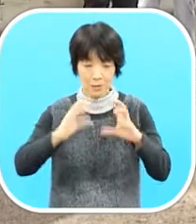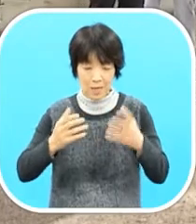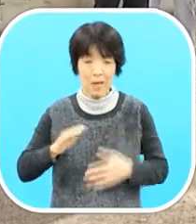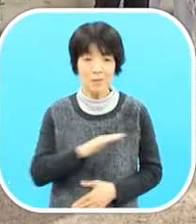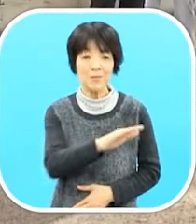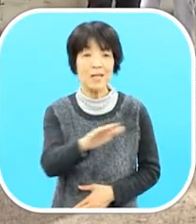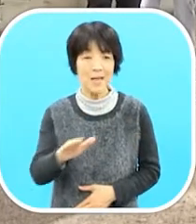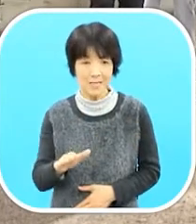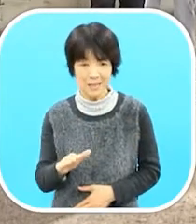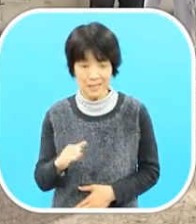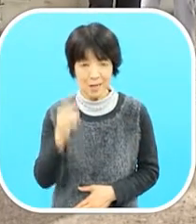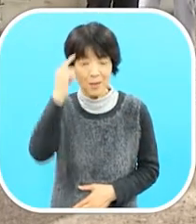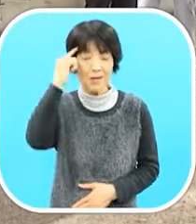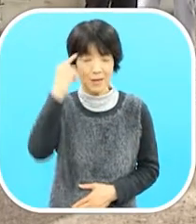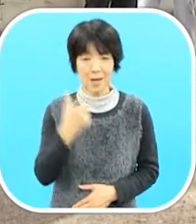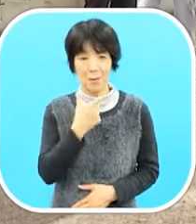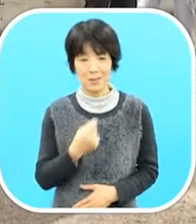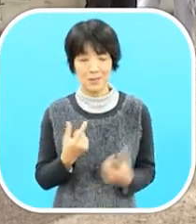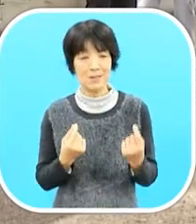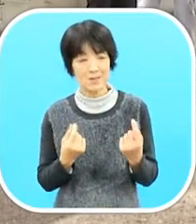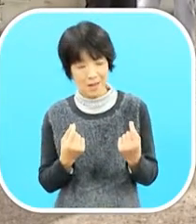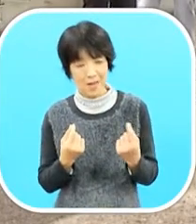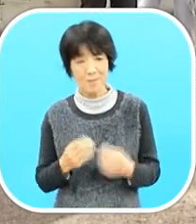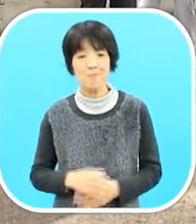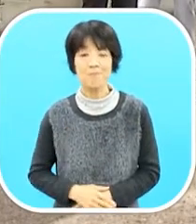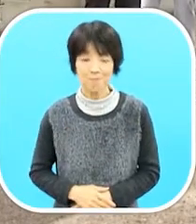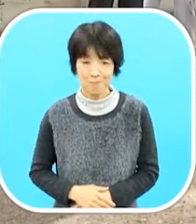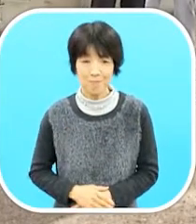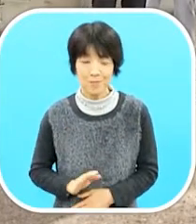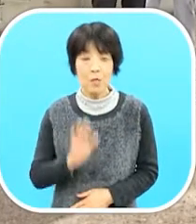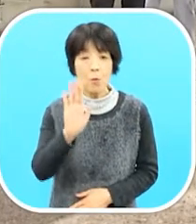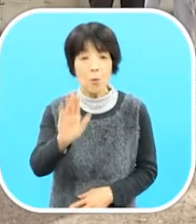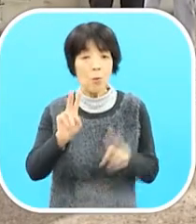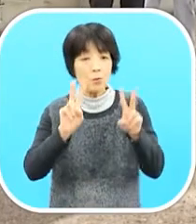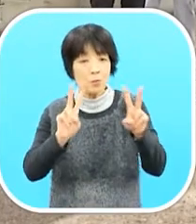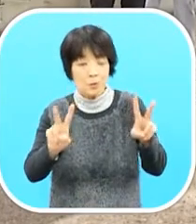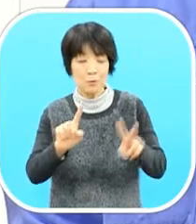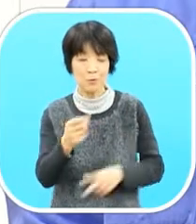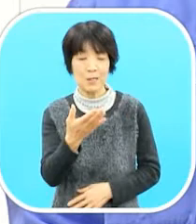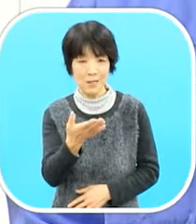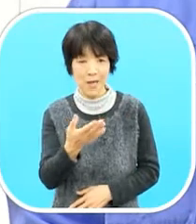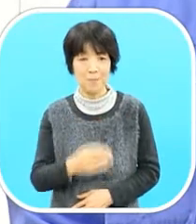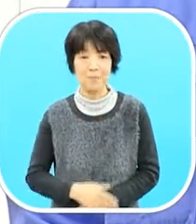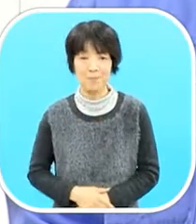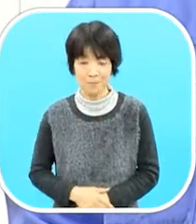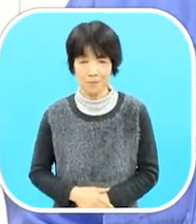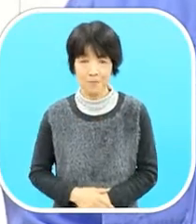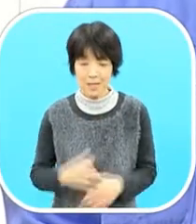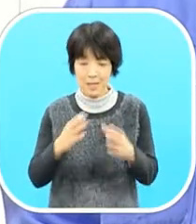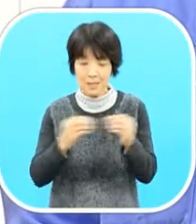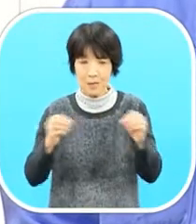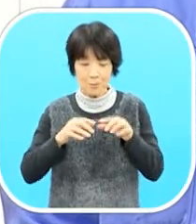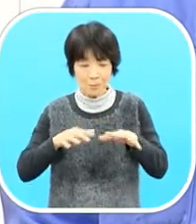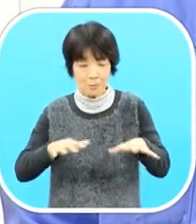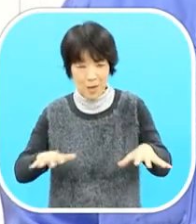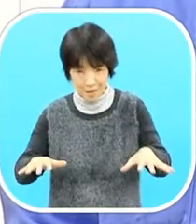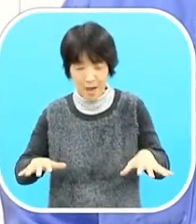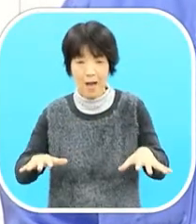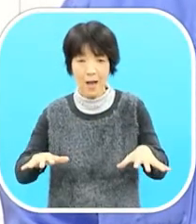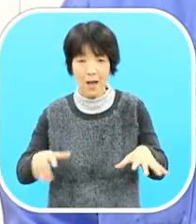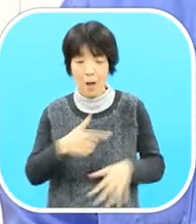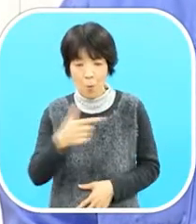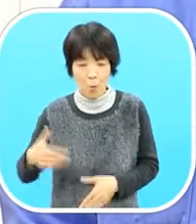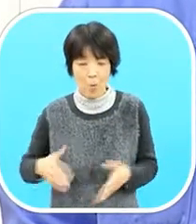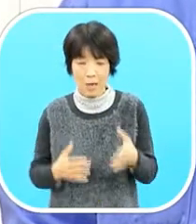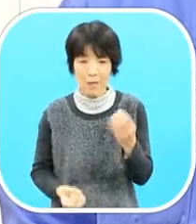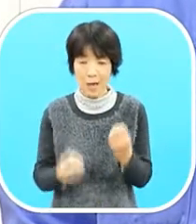してもらいたいですね。それでは最後に中川さんの今後のビジョンを教えてください。 全国に知られる大曲がりの花火を